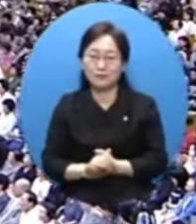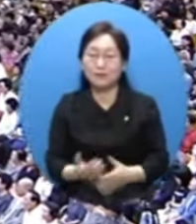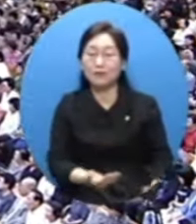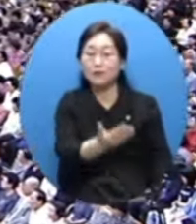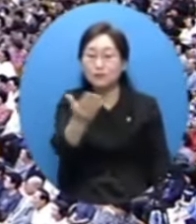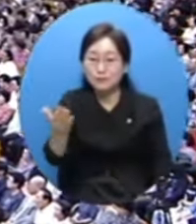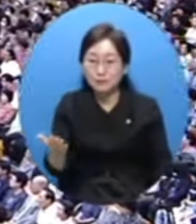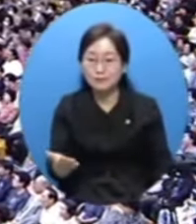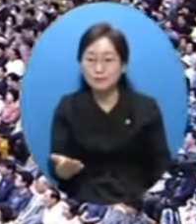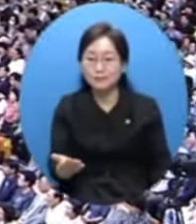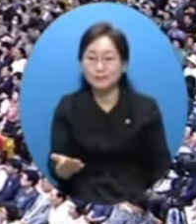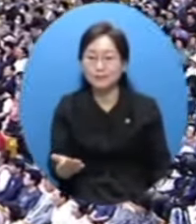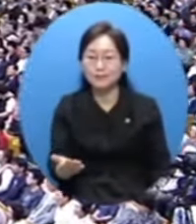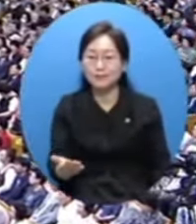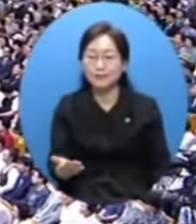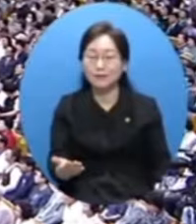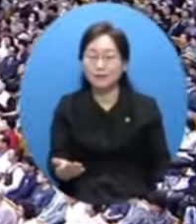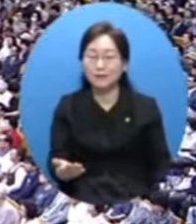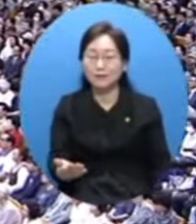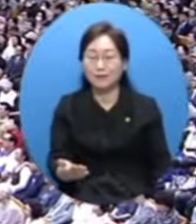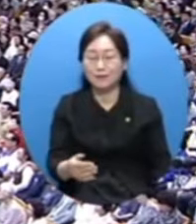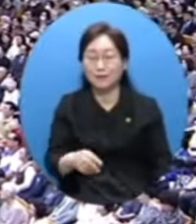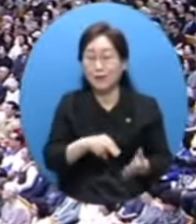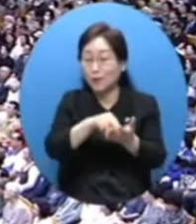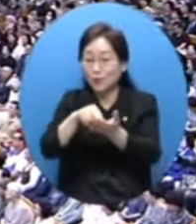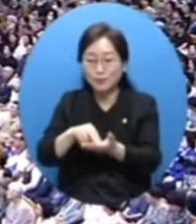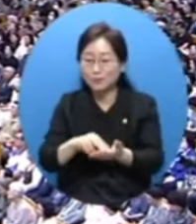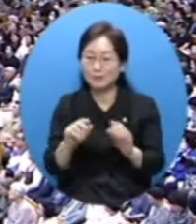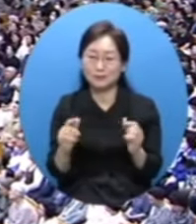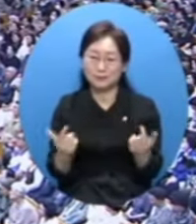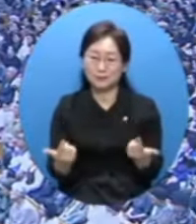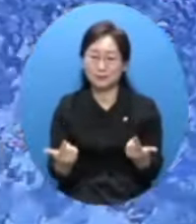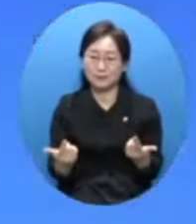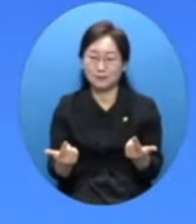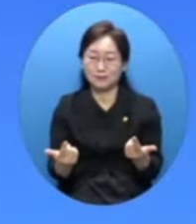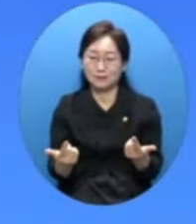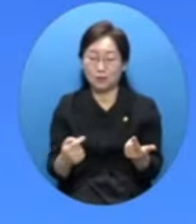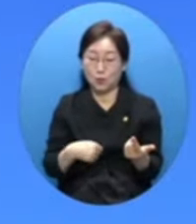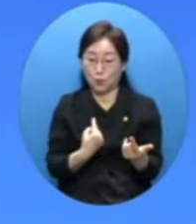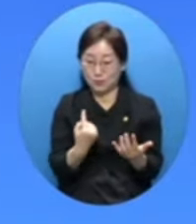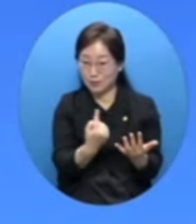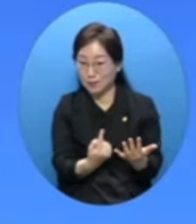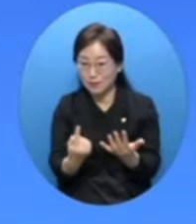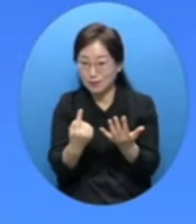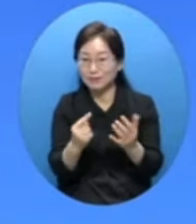우리는 외롭지 않습니다. 더 이상 혼자가 아닙니다.